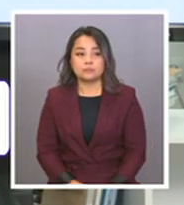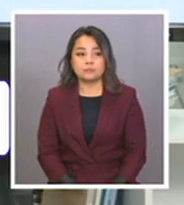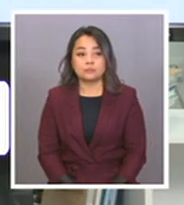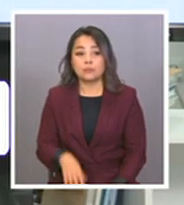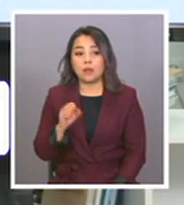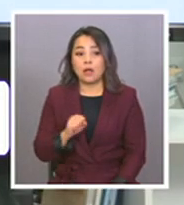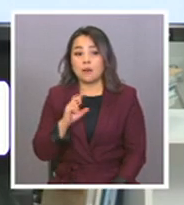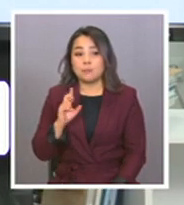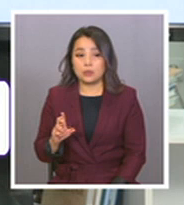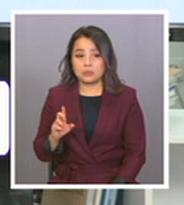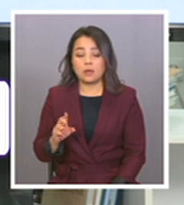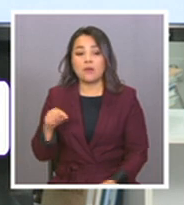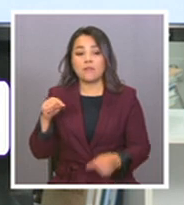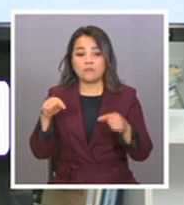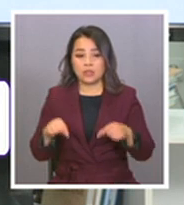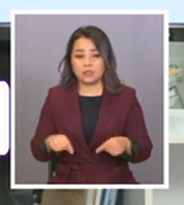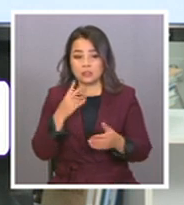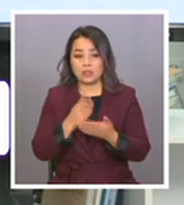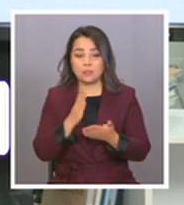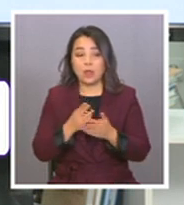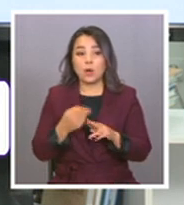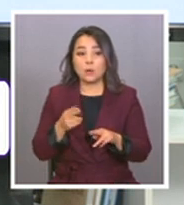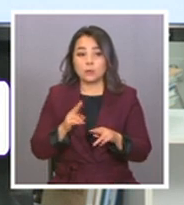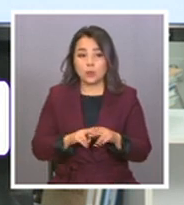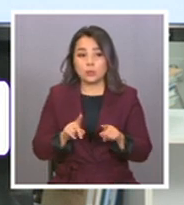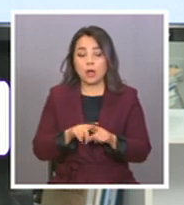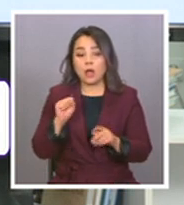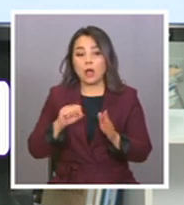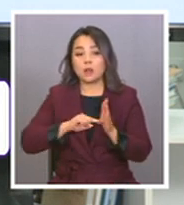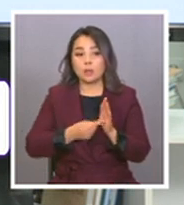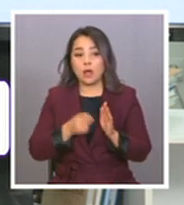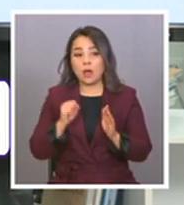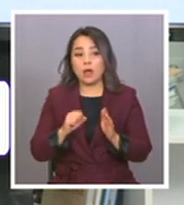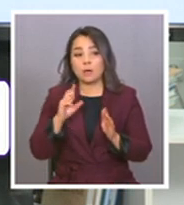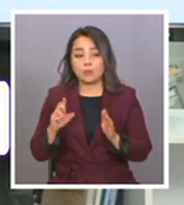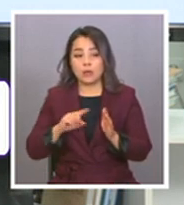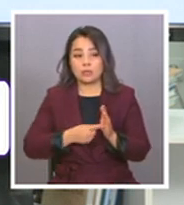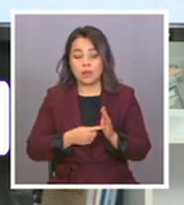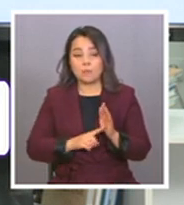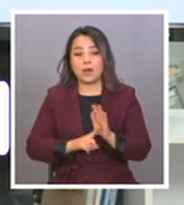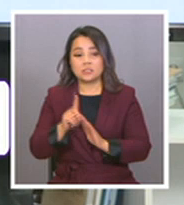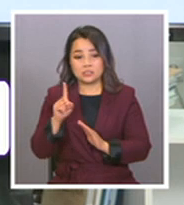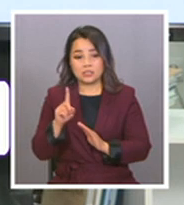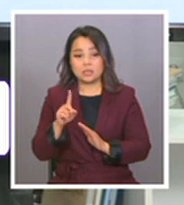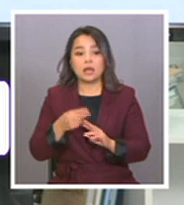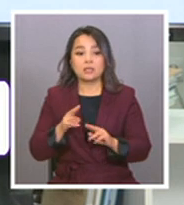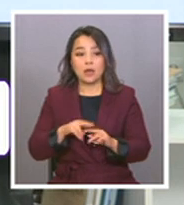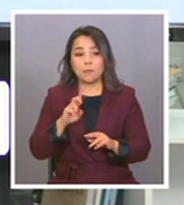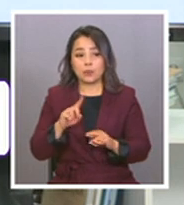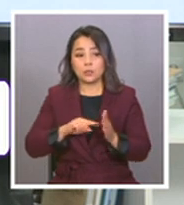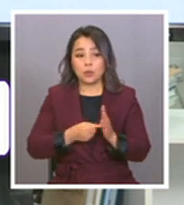АБ векторы. Мұндағы А нүктесі, АБ векторының басы, Б нүктесі,